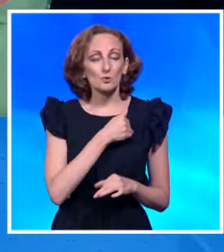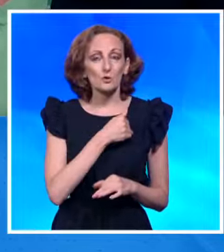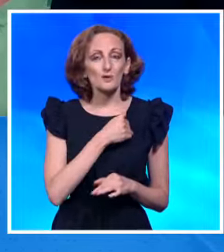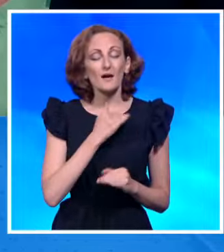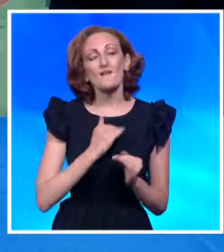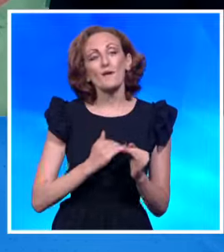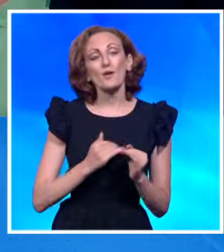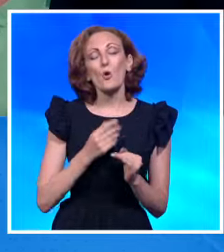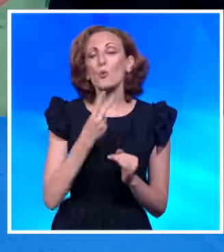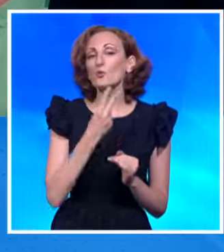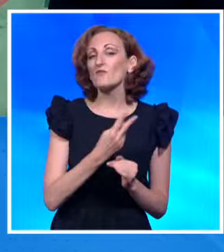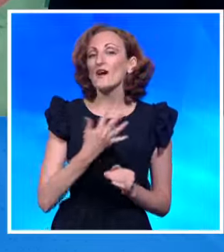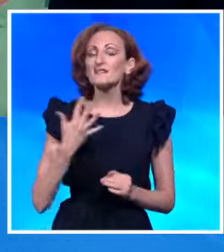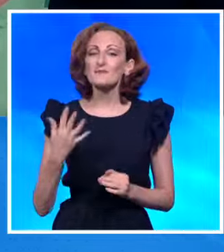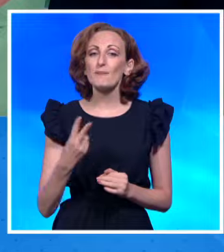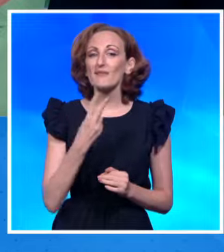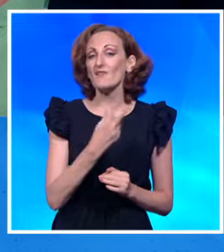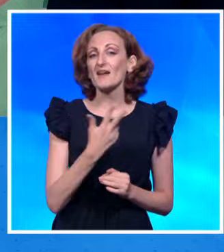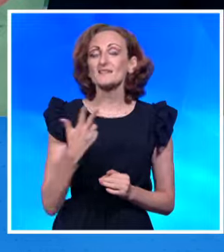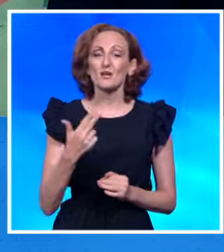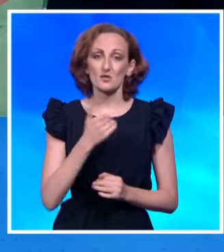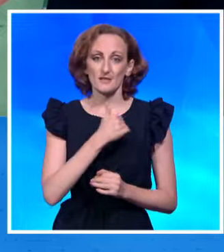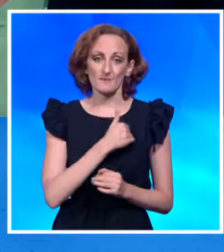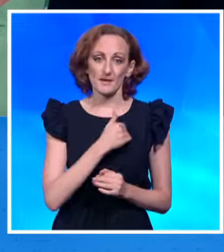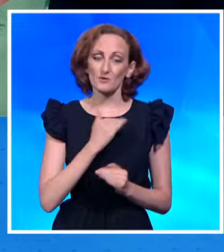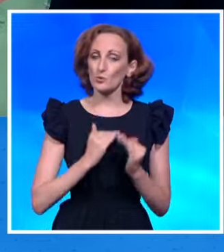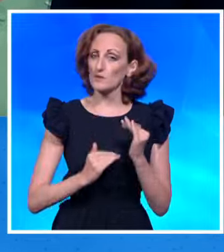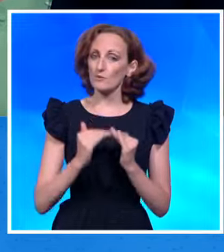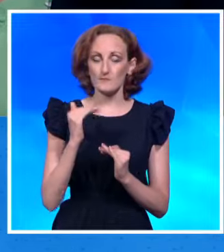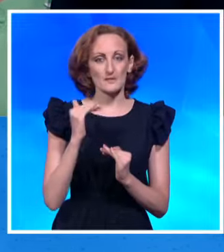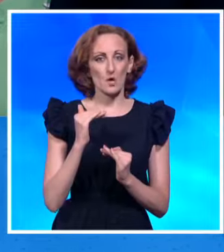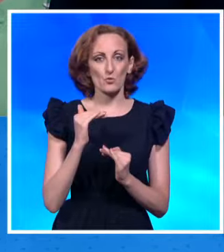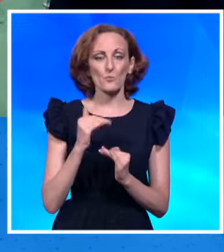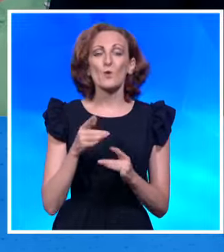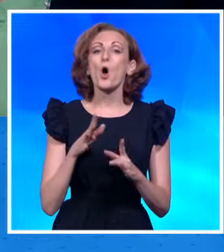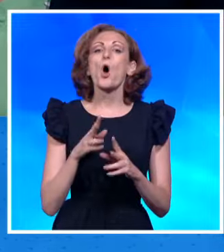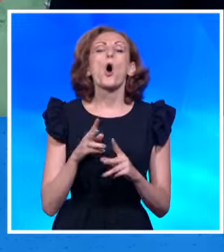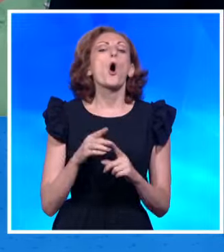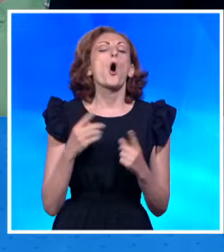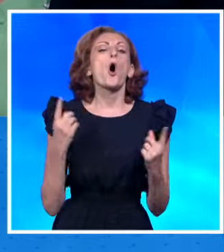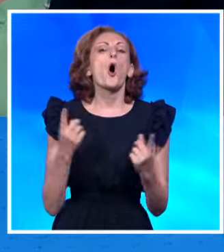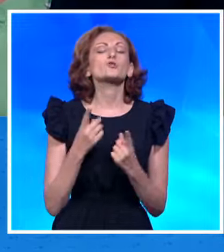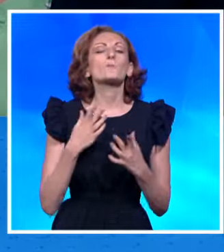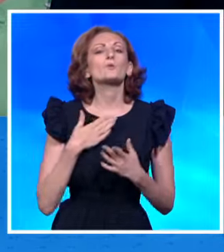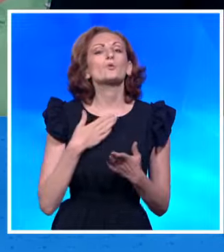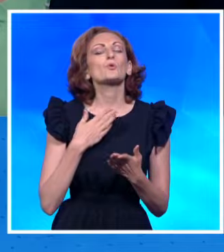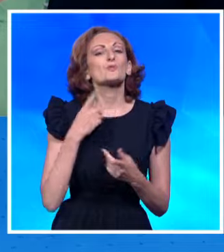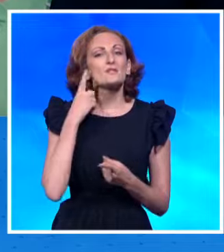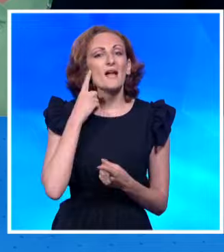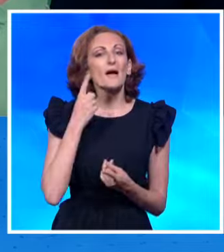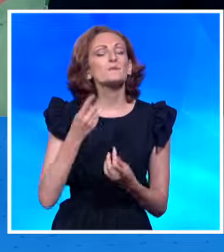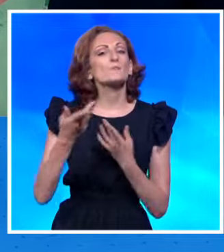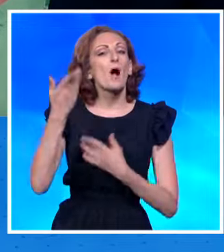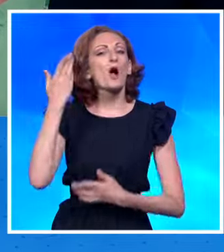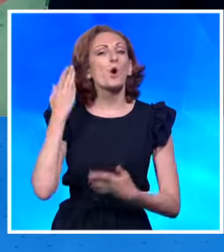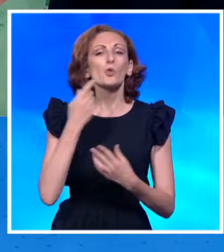температури от порядъка 25-28 градуса, наистина са високи. Особено като имаме предвид, че има години назад, в които можем